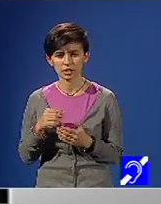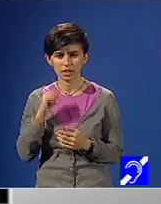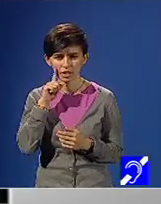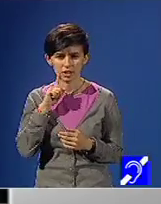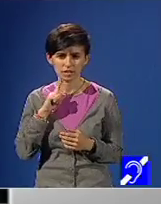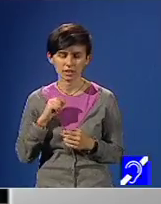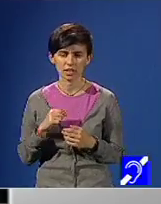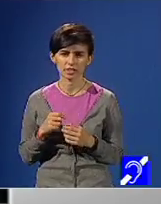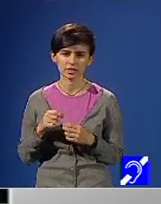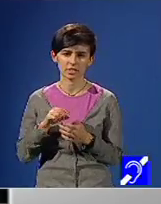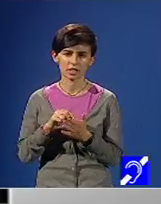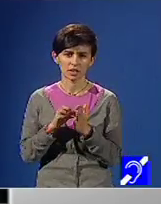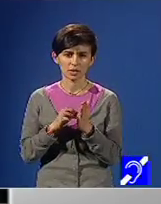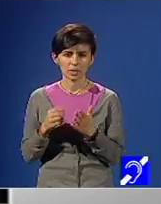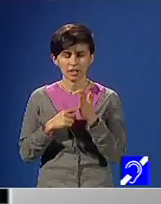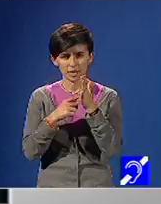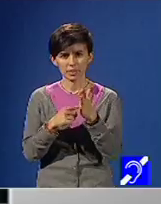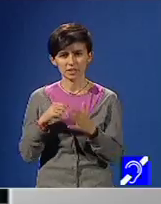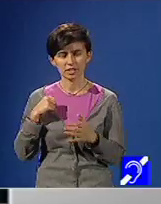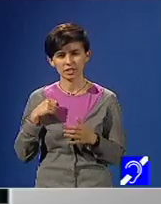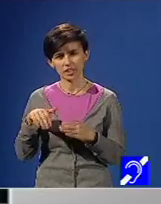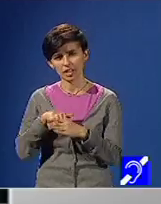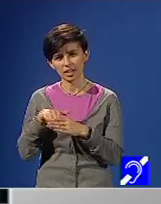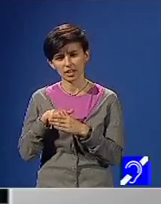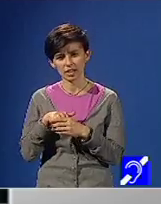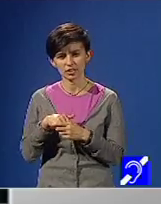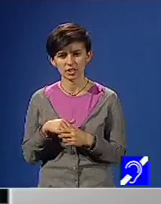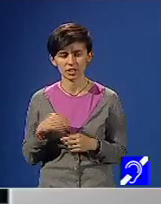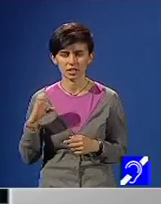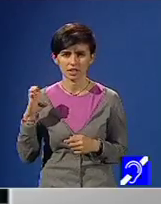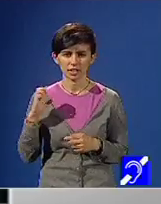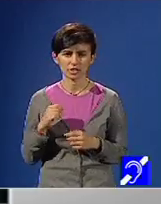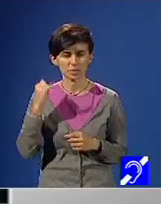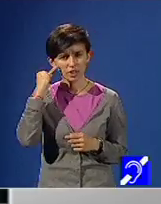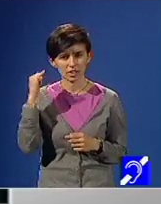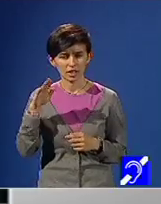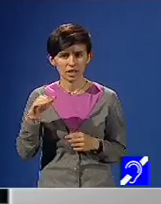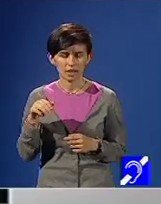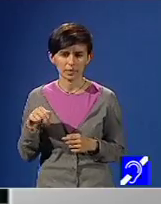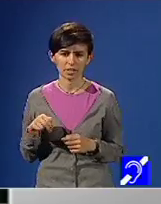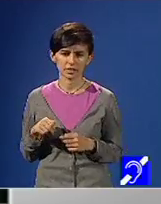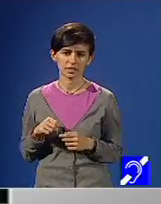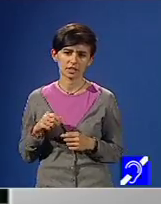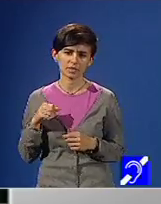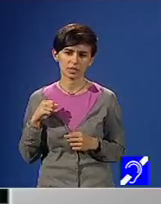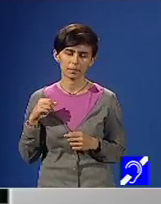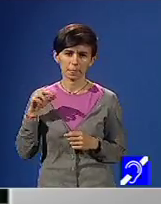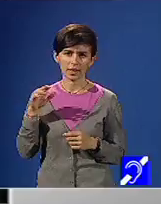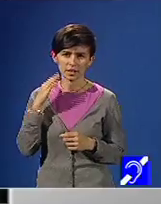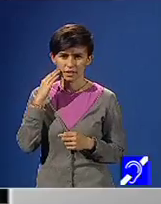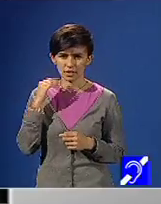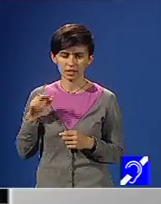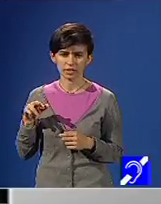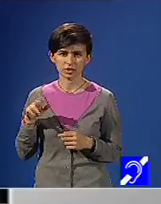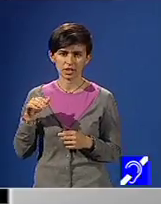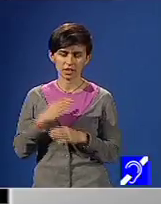care le enumeră tânăra din imagini, angajată a brutăriei egiptene. Ideea îi aparține Nadei Ahmed, a cărei soră are sindrom